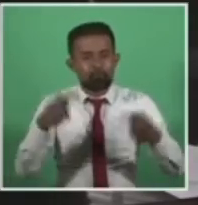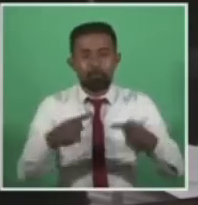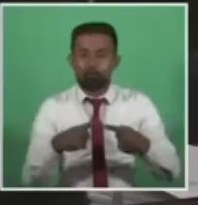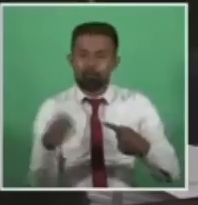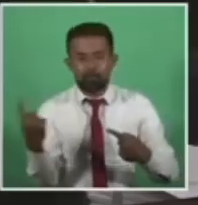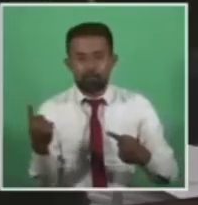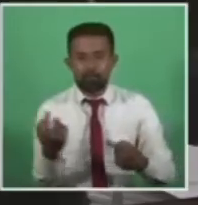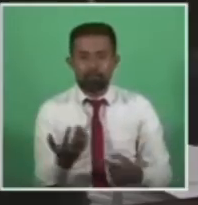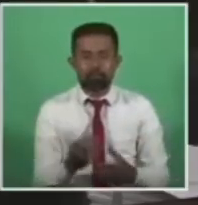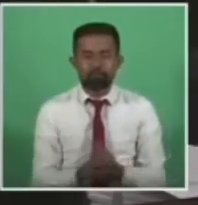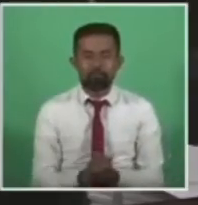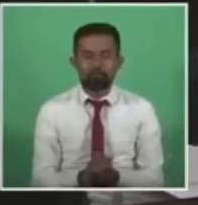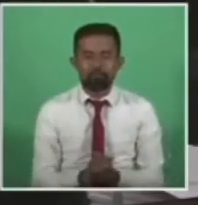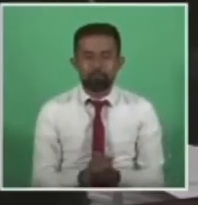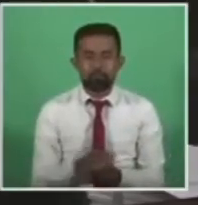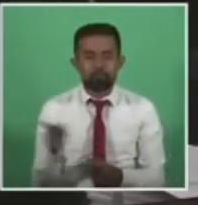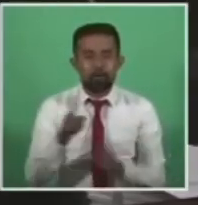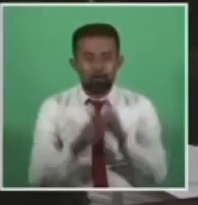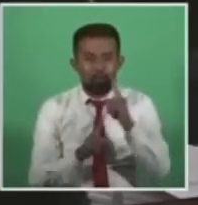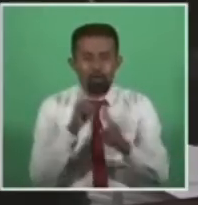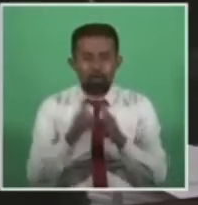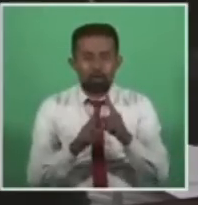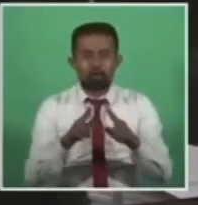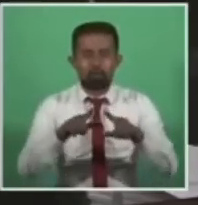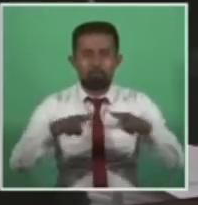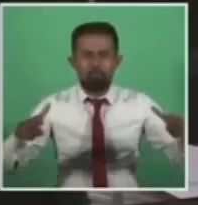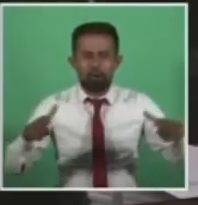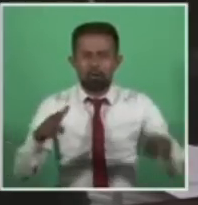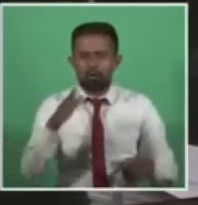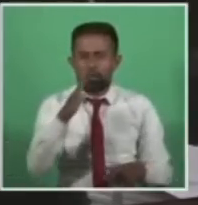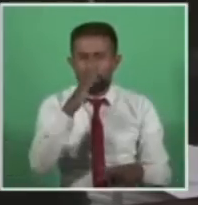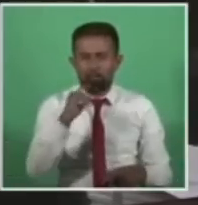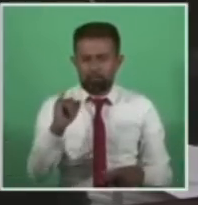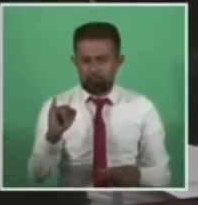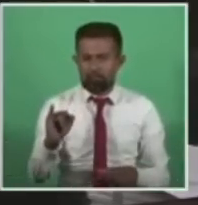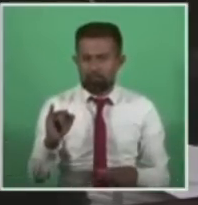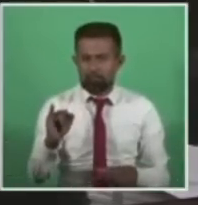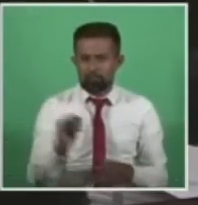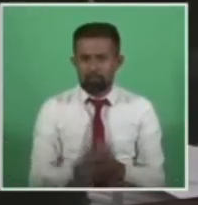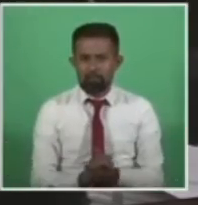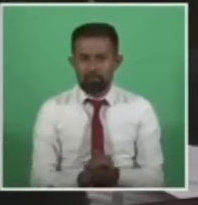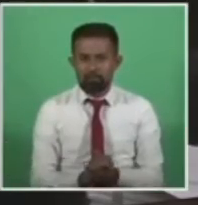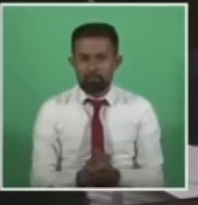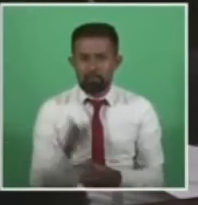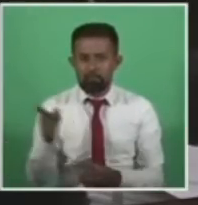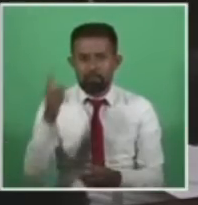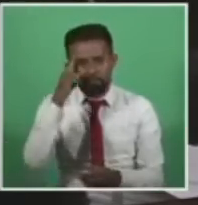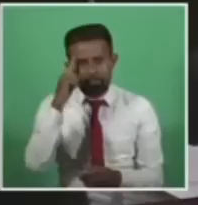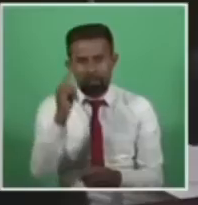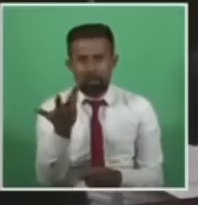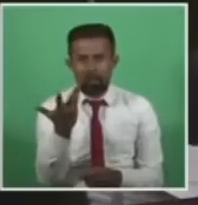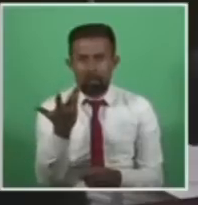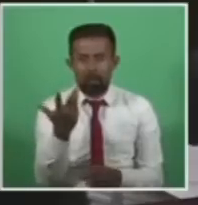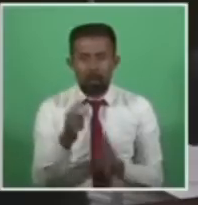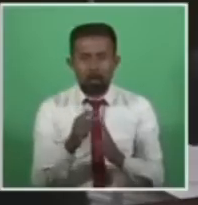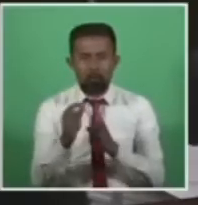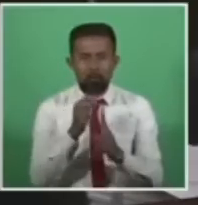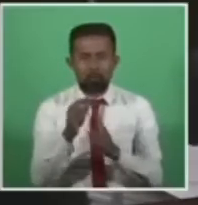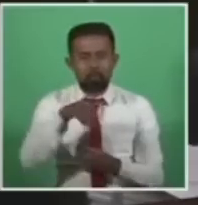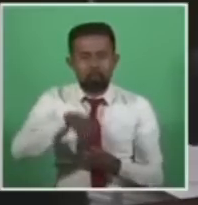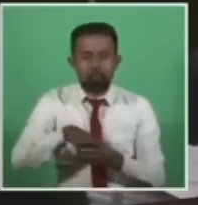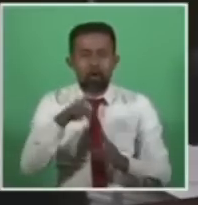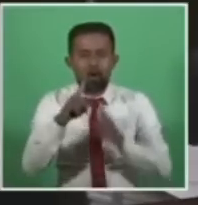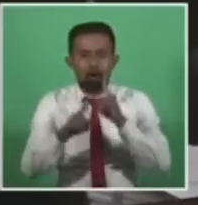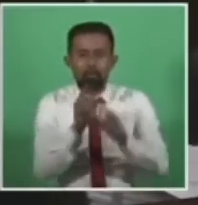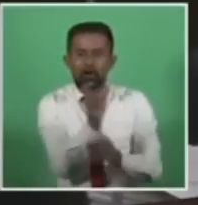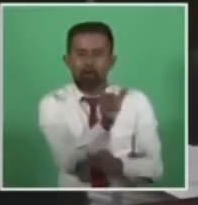ගන්න මේ කතා කරන භාෂාව හරිම නරකයි මේ මෙයා දන්නේ නැ මේ පාර්ලිමේන්තුවක කතා කළ